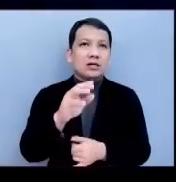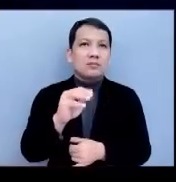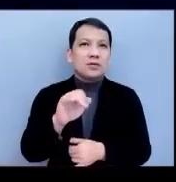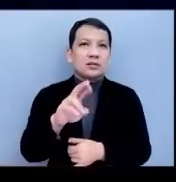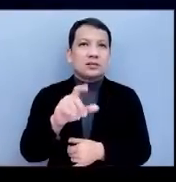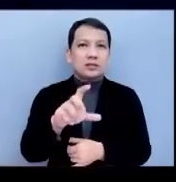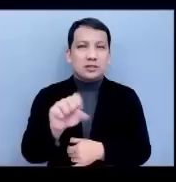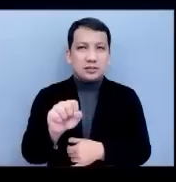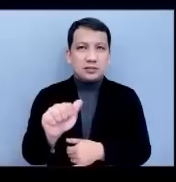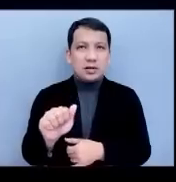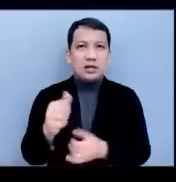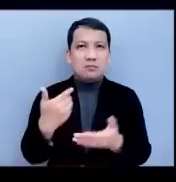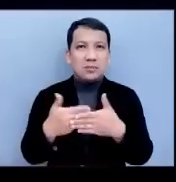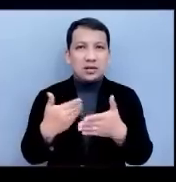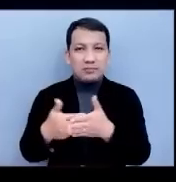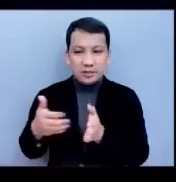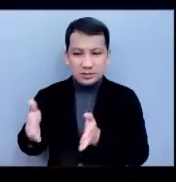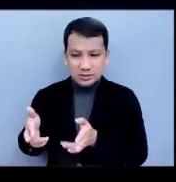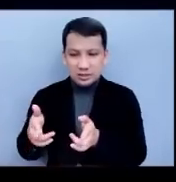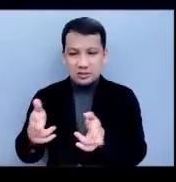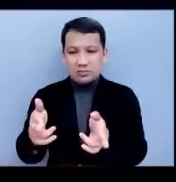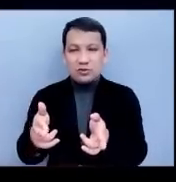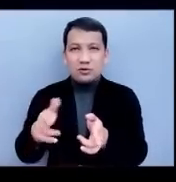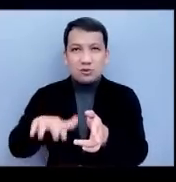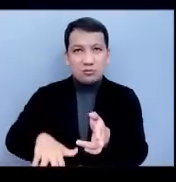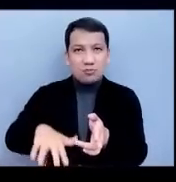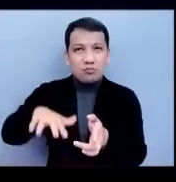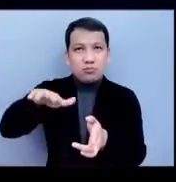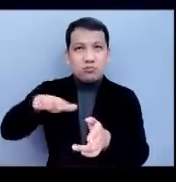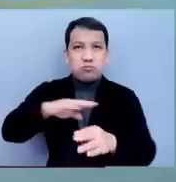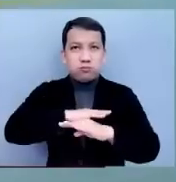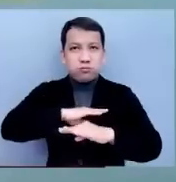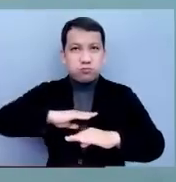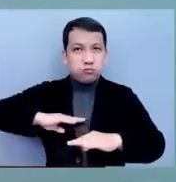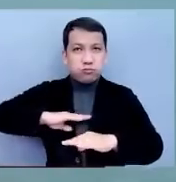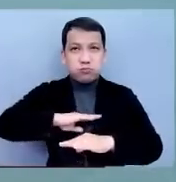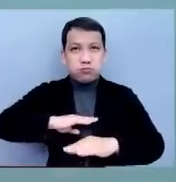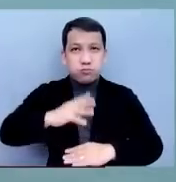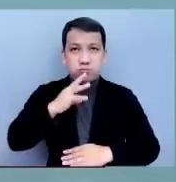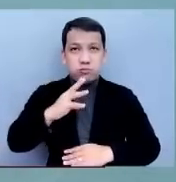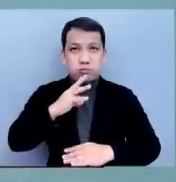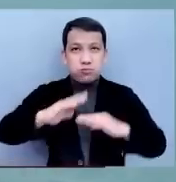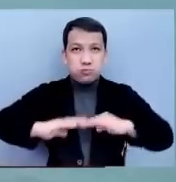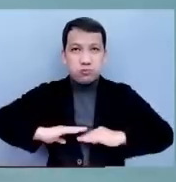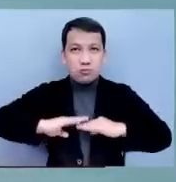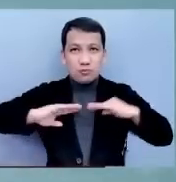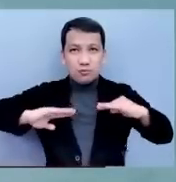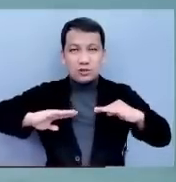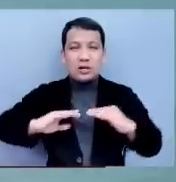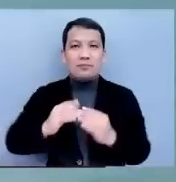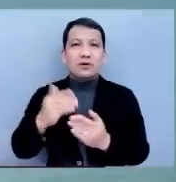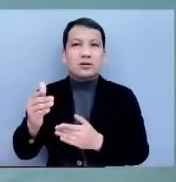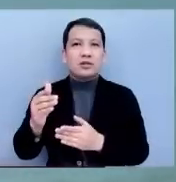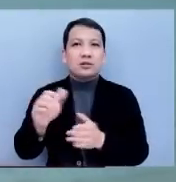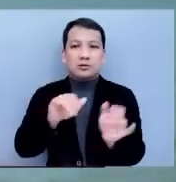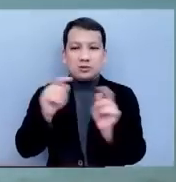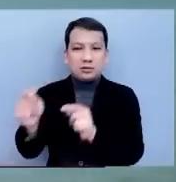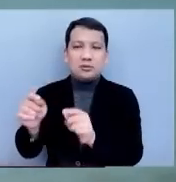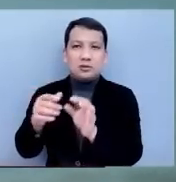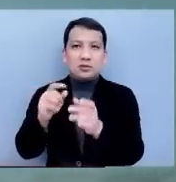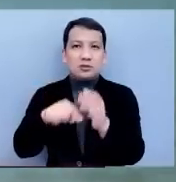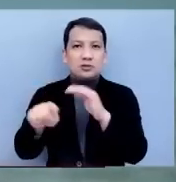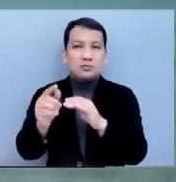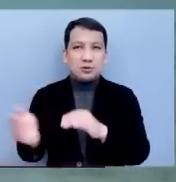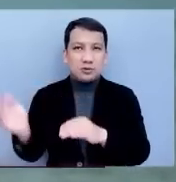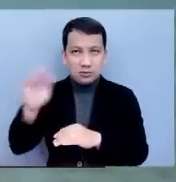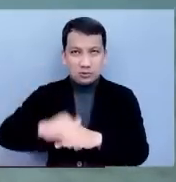Malapit sa ilog ang mga bahay kaya umabot ng hanggang dibdib ang tubig kanina. Sa evacuation center muna, magpapalipas ng magdamag